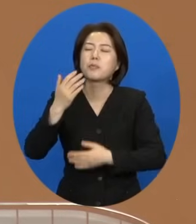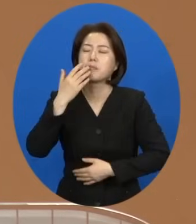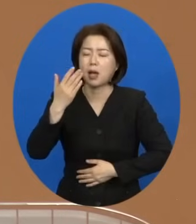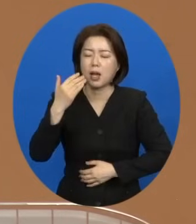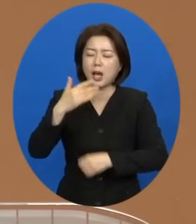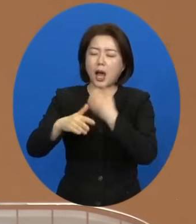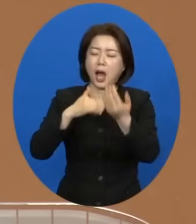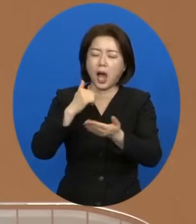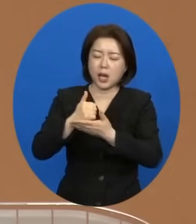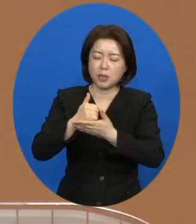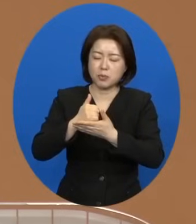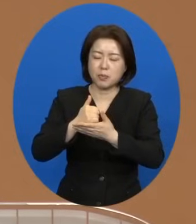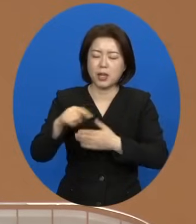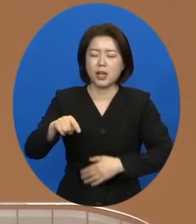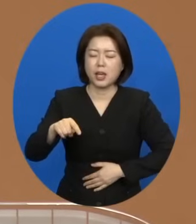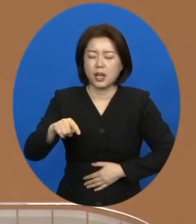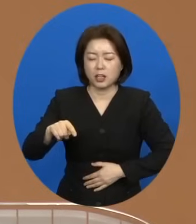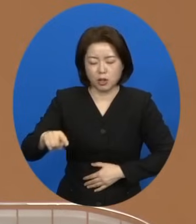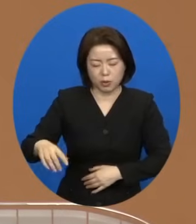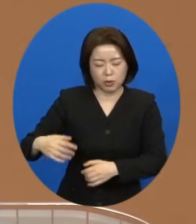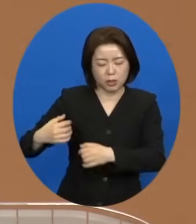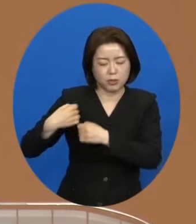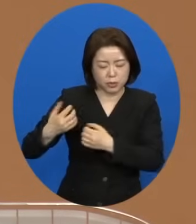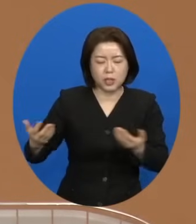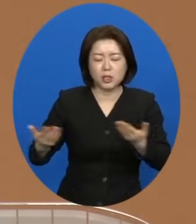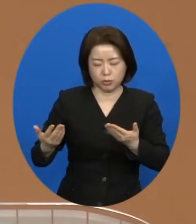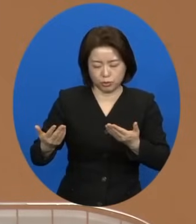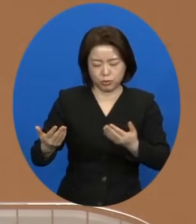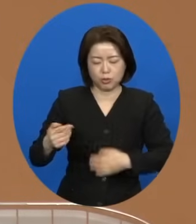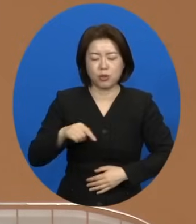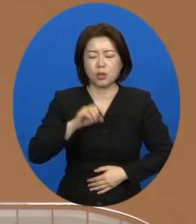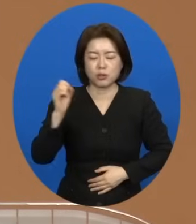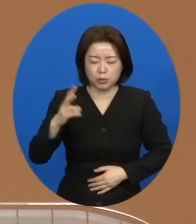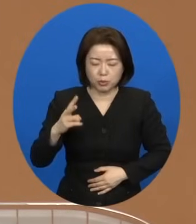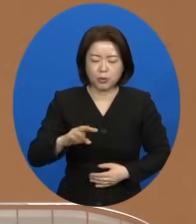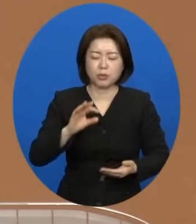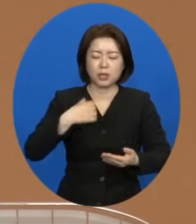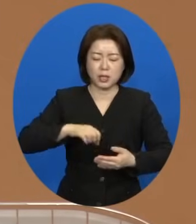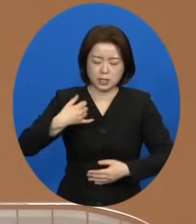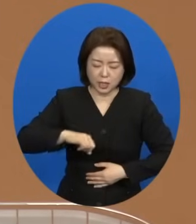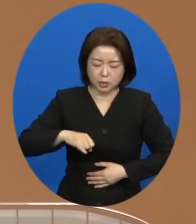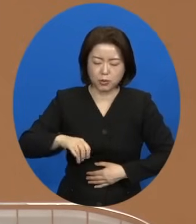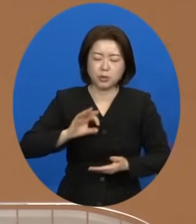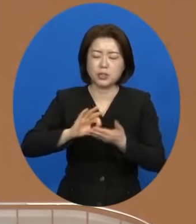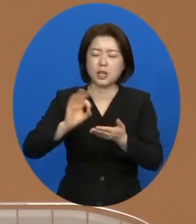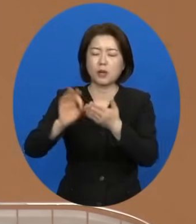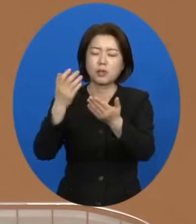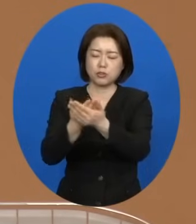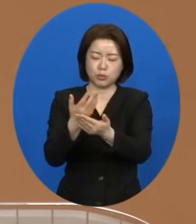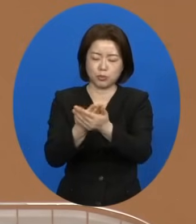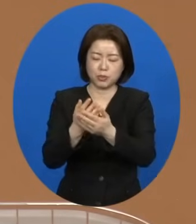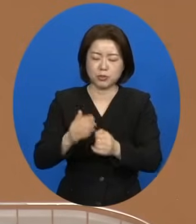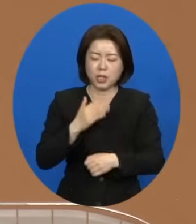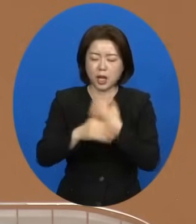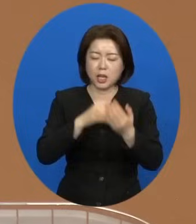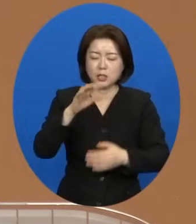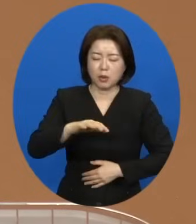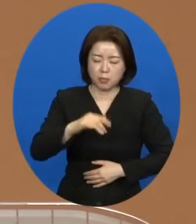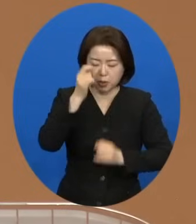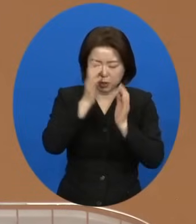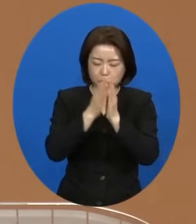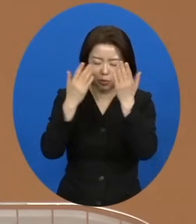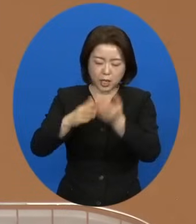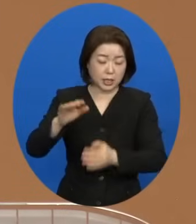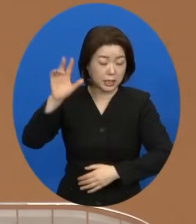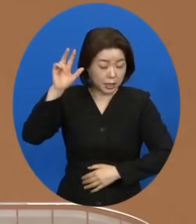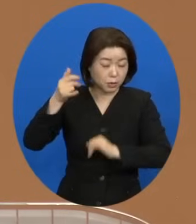편한 주의 종으로 또한 주의 자녀로 우리를 사용하여 주시옵소서 아버지 또한 하나님 앞에 기도하며 선했던 것들이